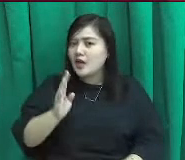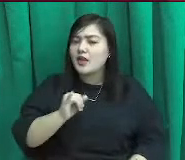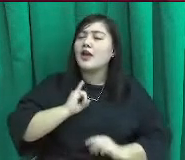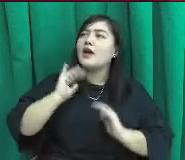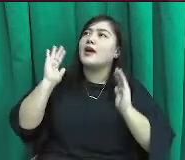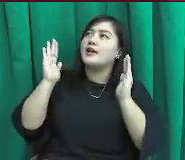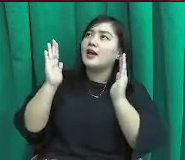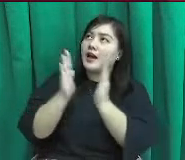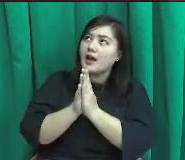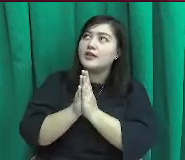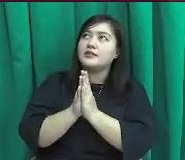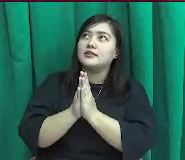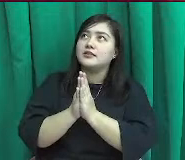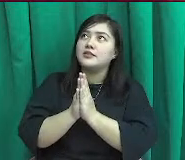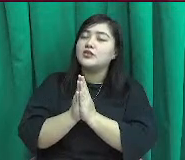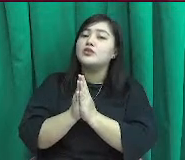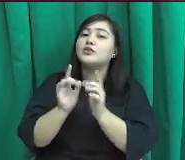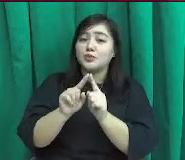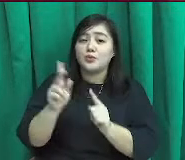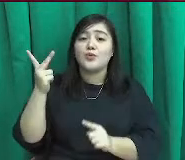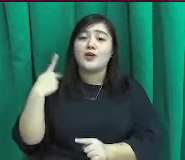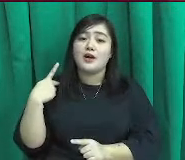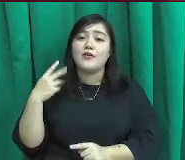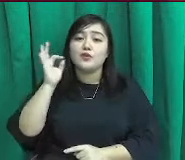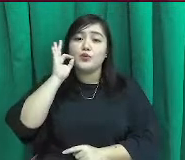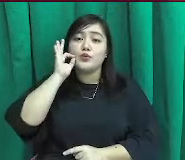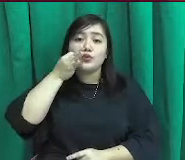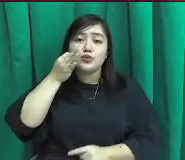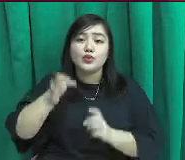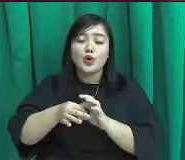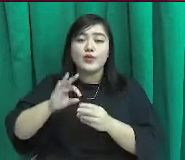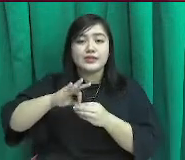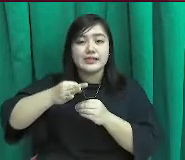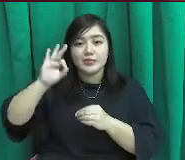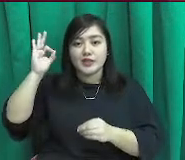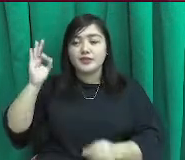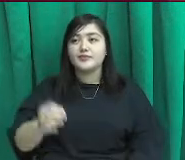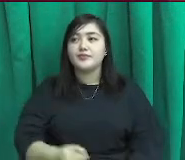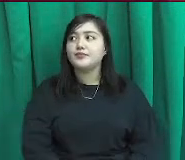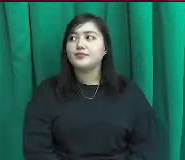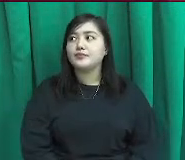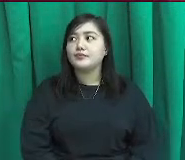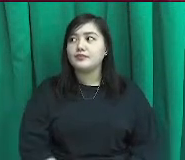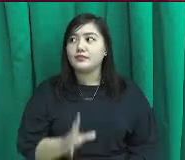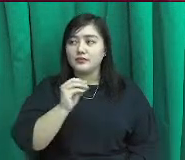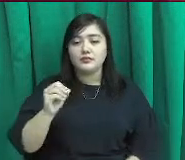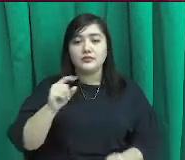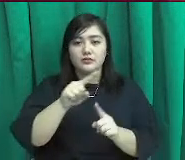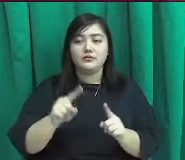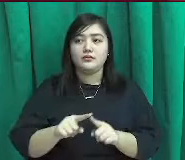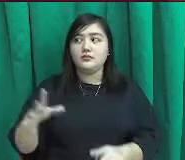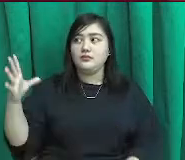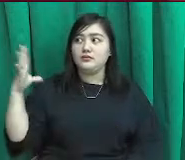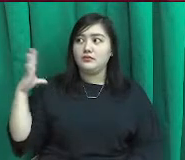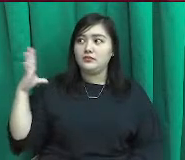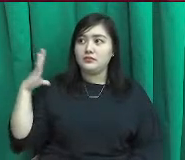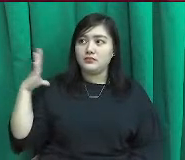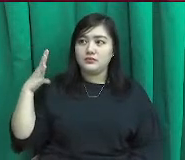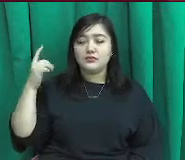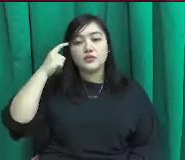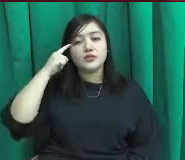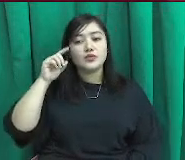sir. And while waiting, yung bagay na yun, na magkaroon ng kaganapan sa pamilya ko, hindi ko pa rin dinidiscount kasi sabi